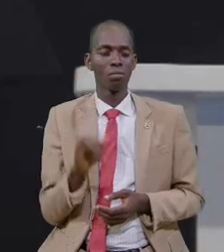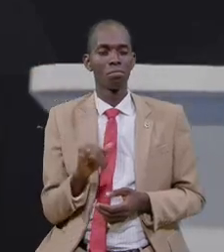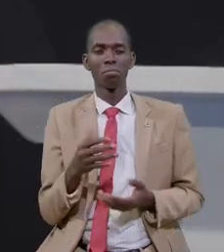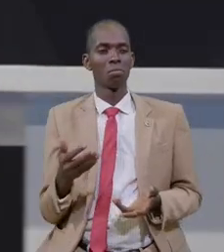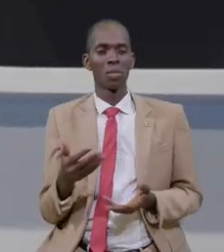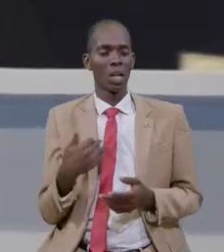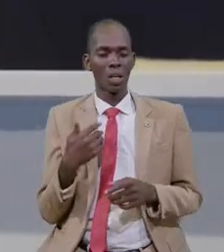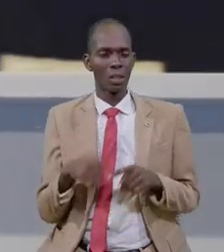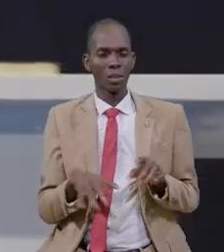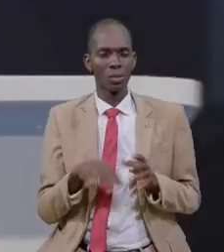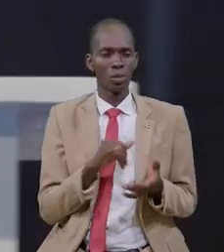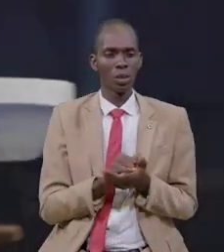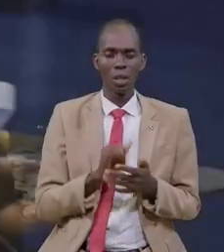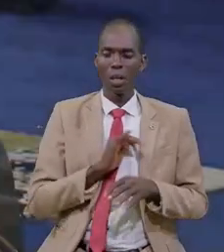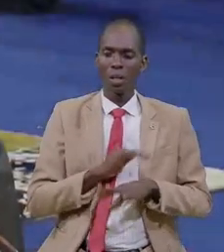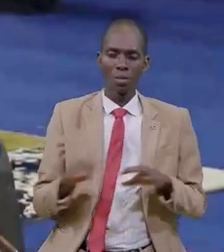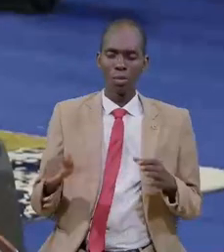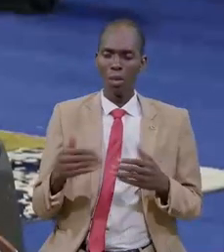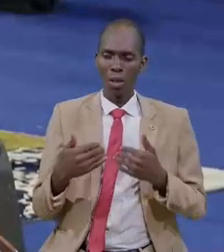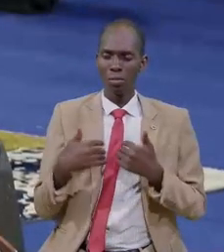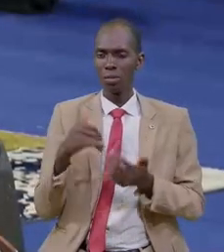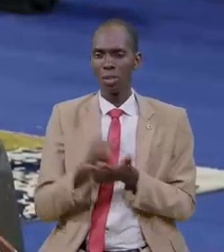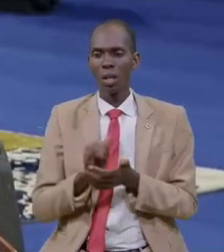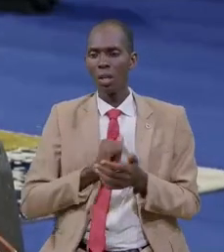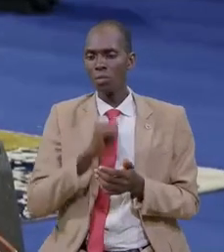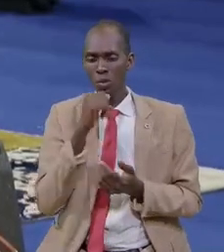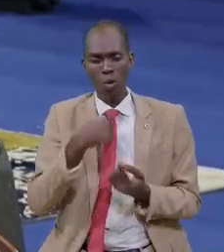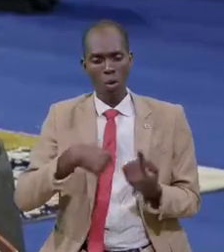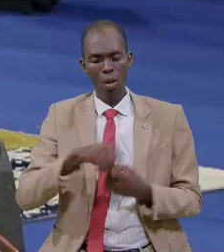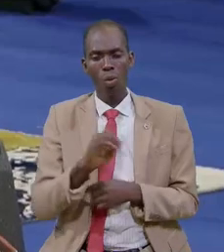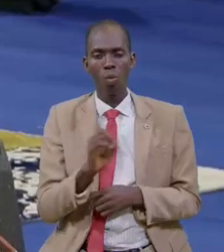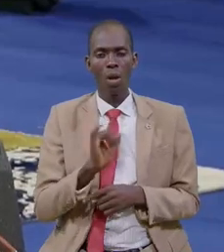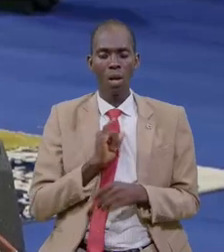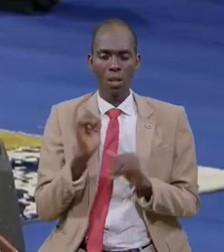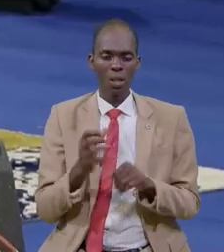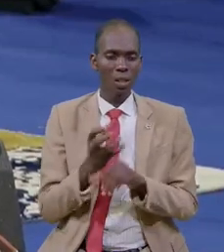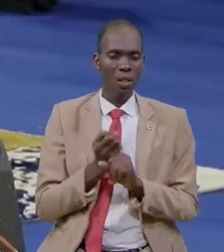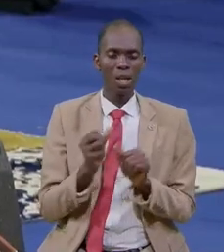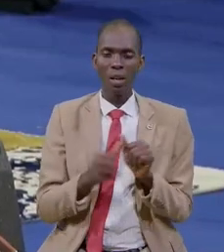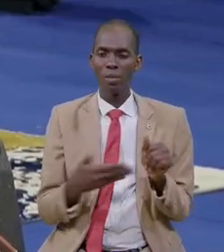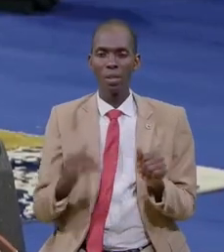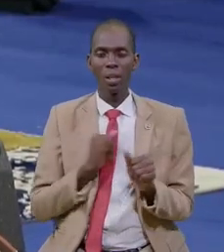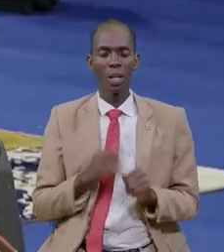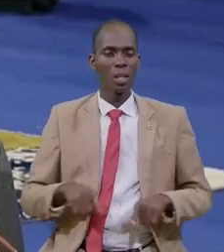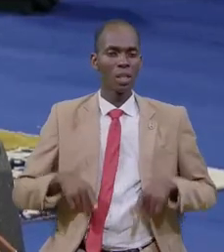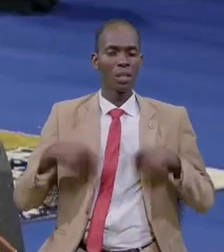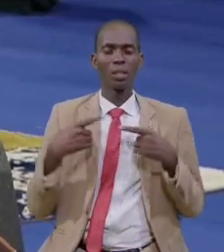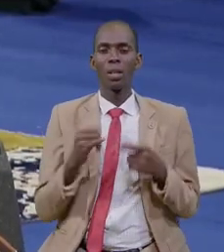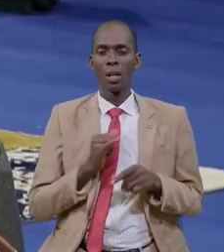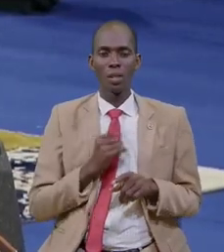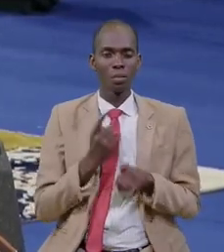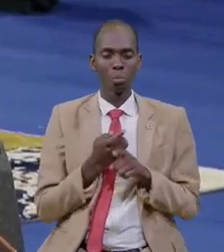pas avoir ceci. Je ne suis pas né dans un lieu où je peux avoir tout. et je vis difficilement.